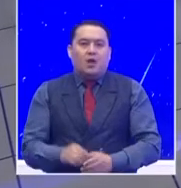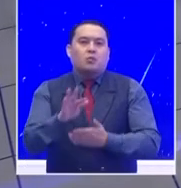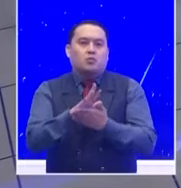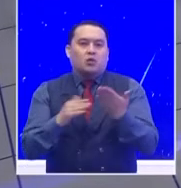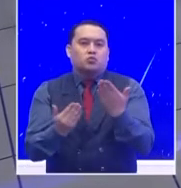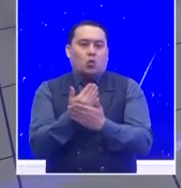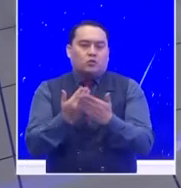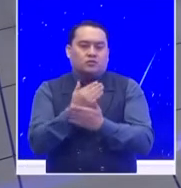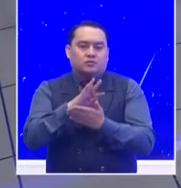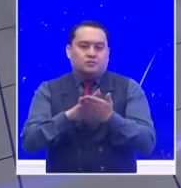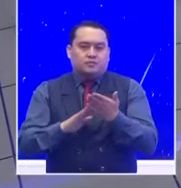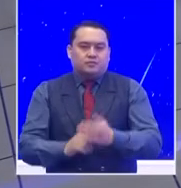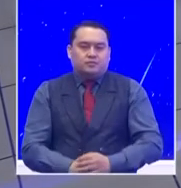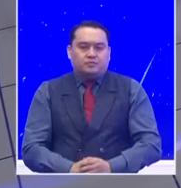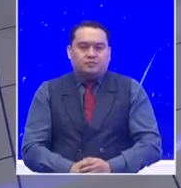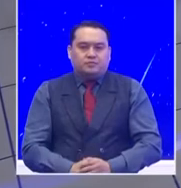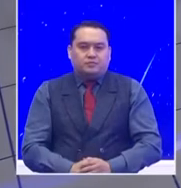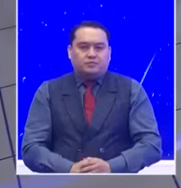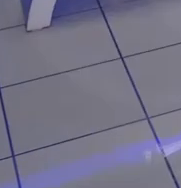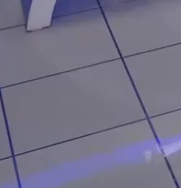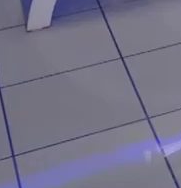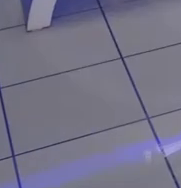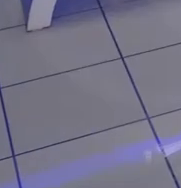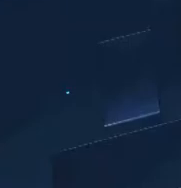Продолжение выпуска, другие интересные события. Оставайтесь с нами.